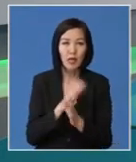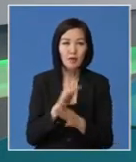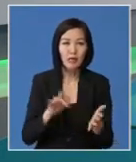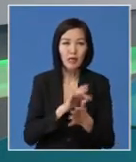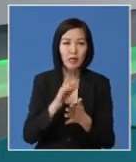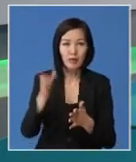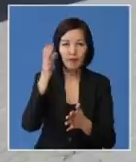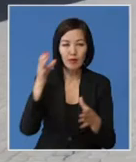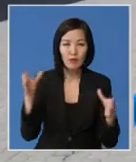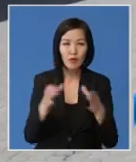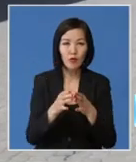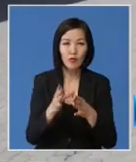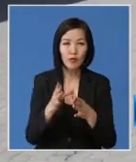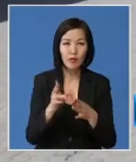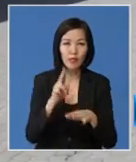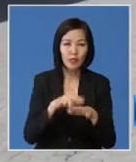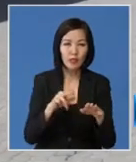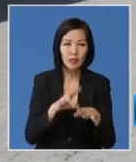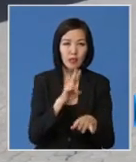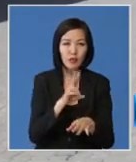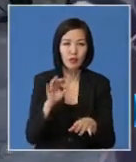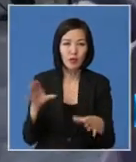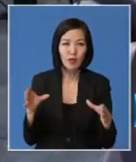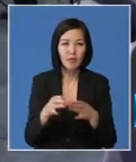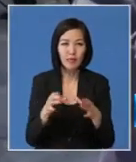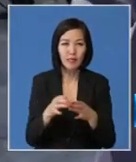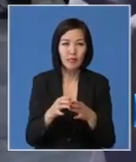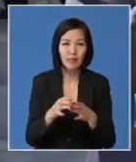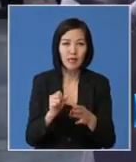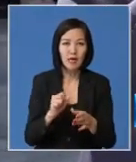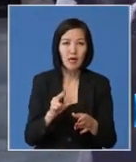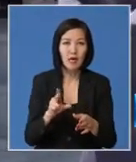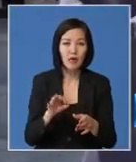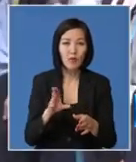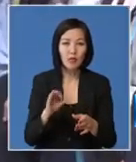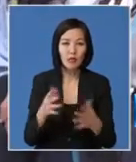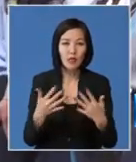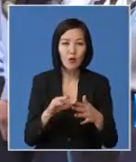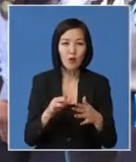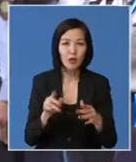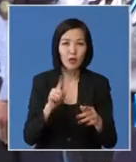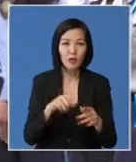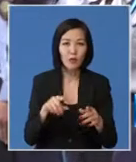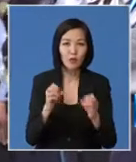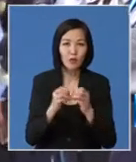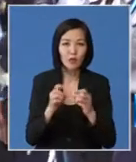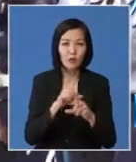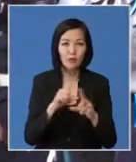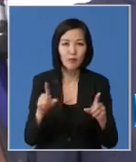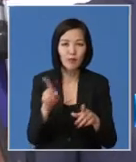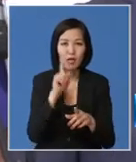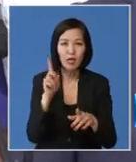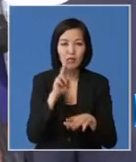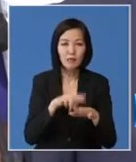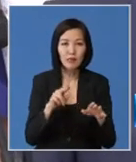бөлімі мен Нұр Отан партиясының филиалы бірігіп, Ақөзек ауылындағы нөмірі 10-шы орта мектепте жас полиция көмекшілері 2018 атты қалалық